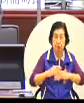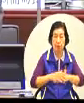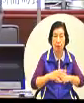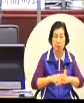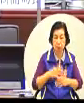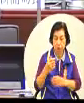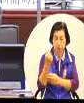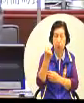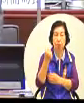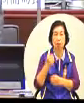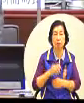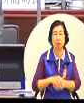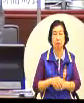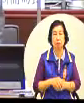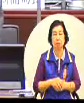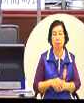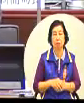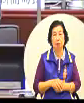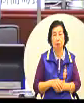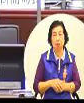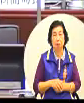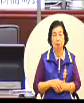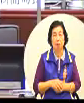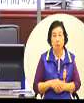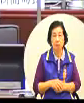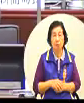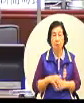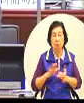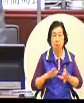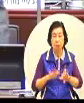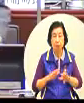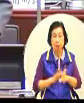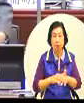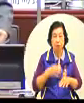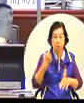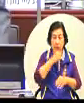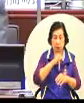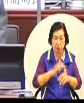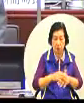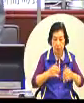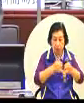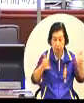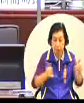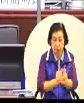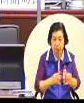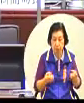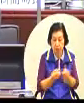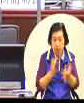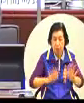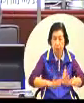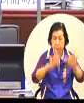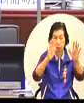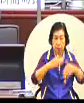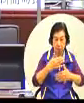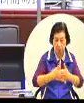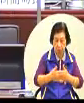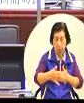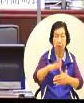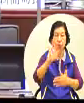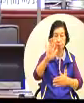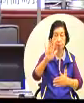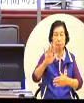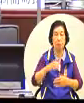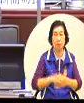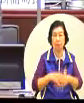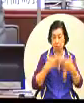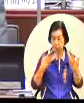益。那当然台湾民主发展的过程之中有很多的过程，那很多的